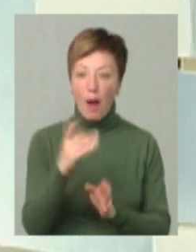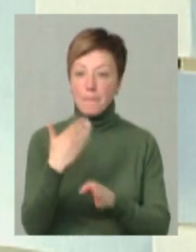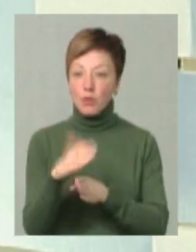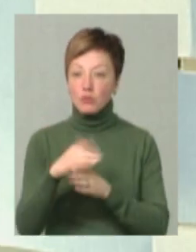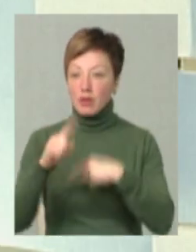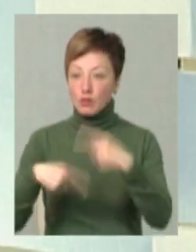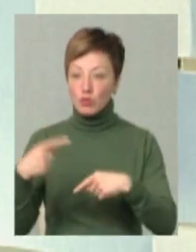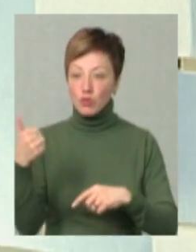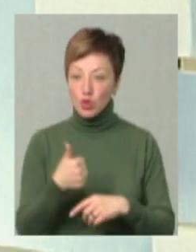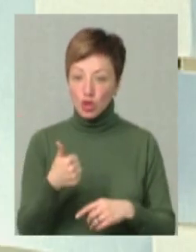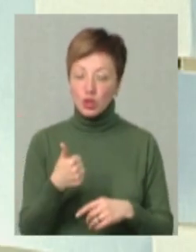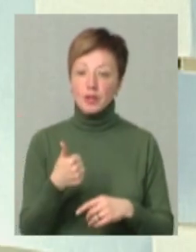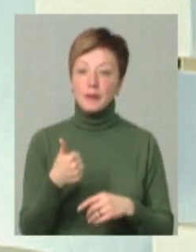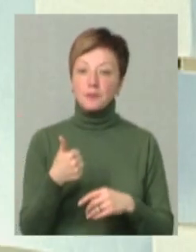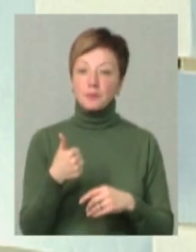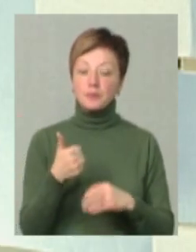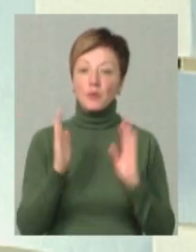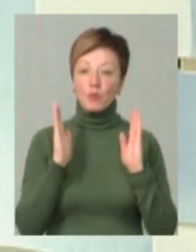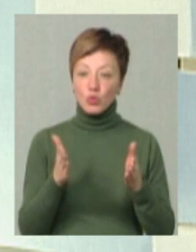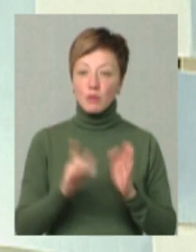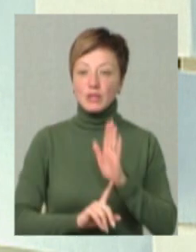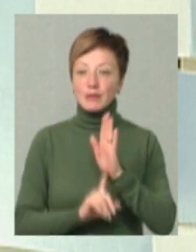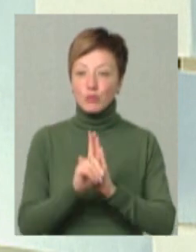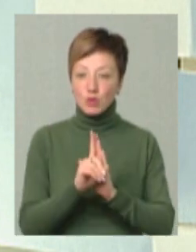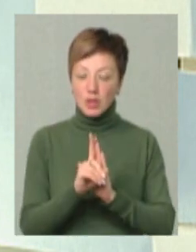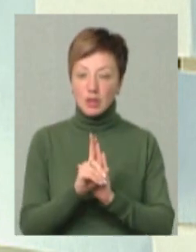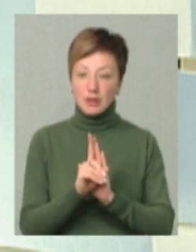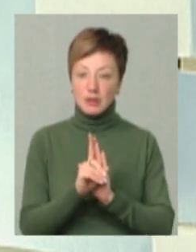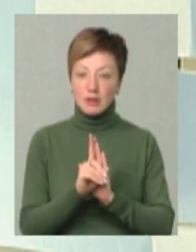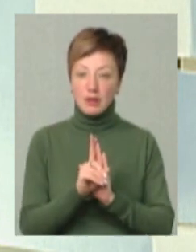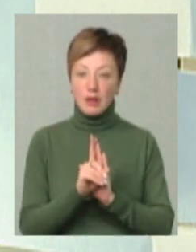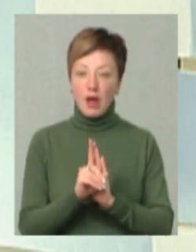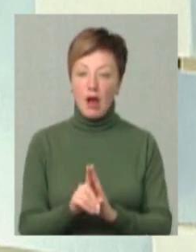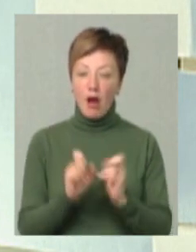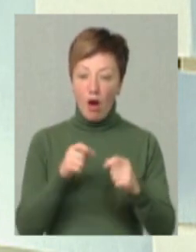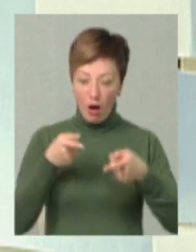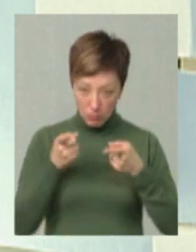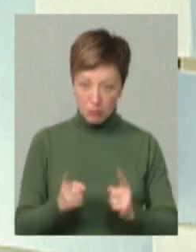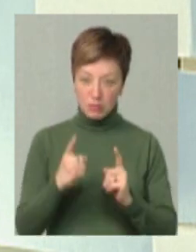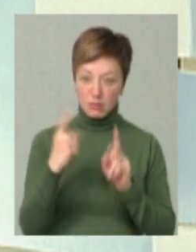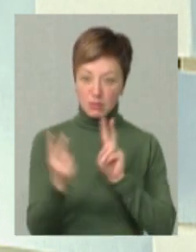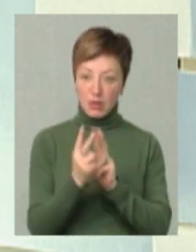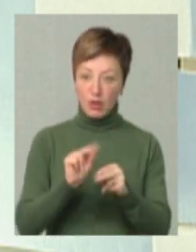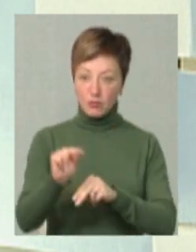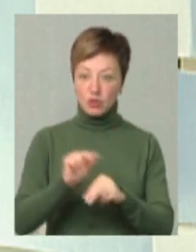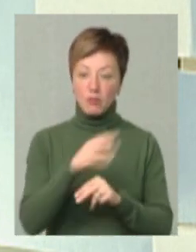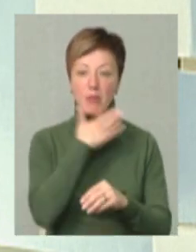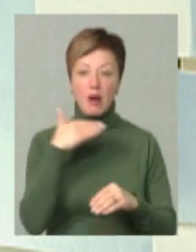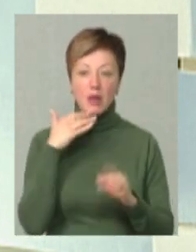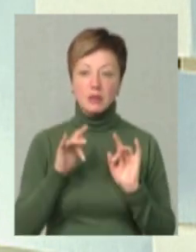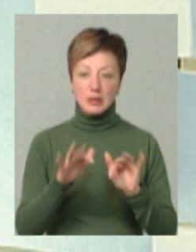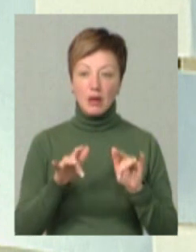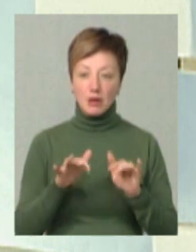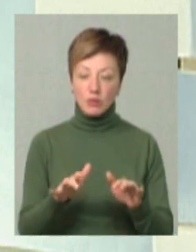поступово з наступного тижня, як вже було зазначено, будемо запускати офлайн навчання. Це буде багато навчальних